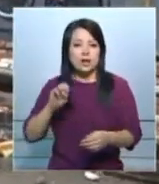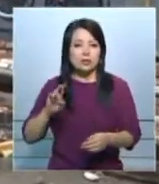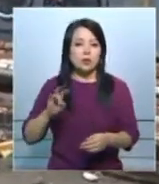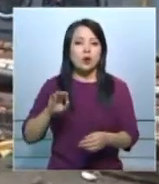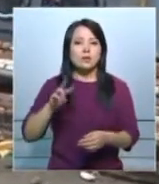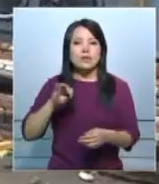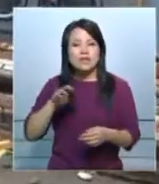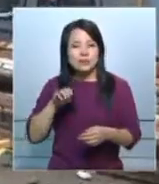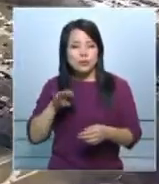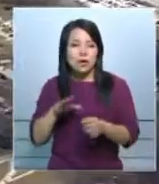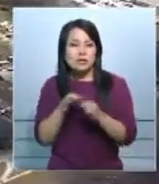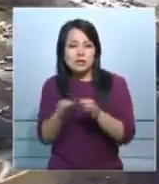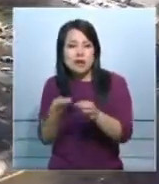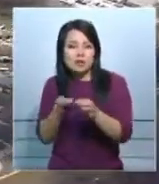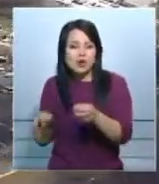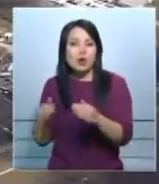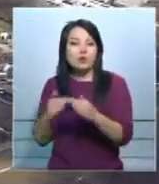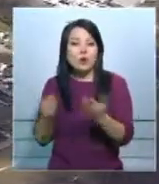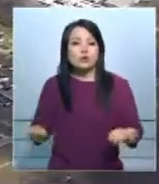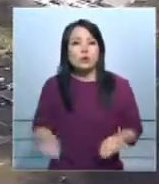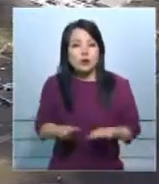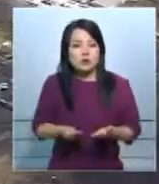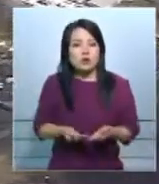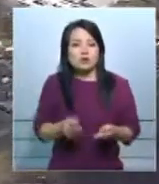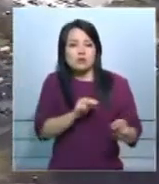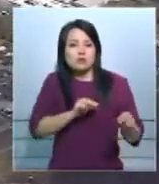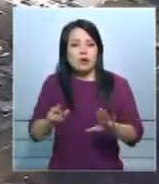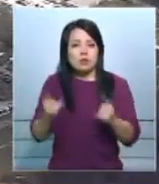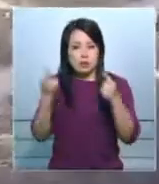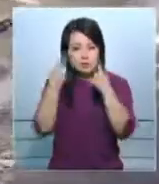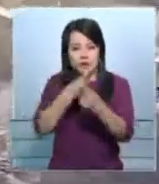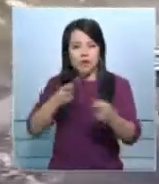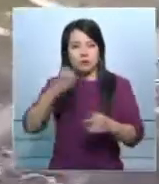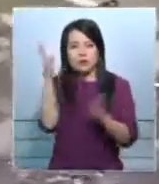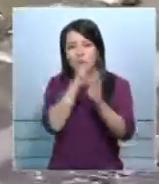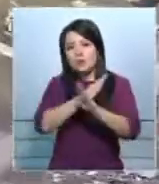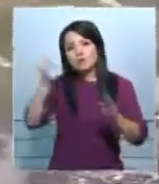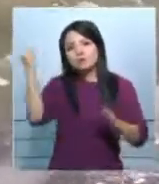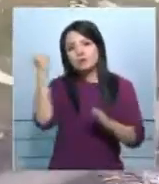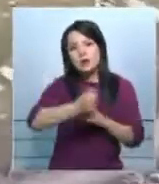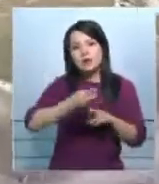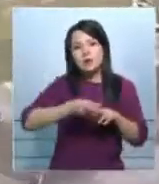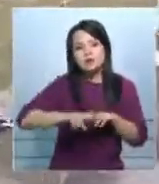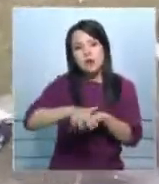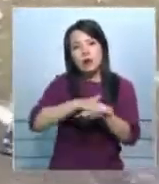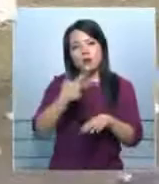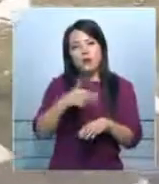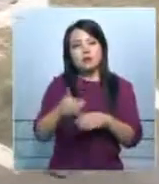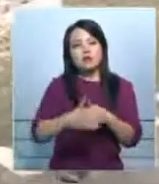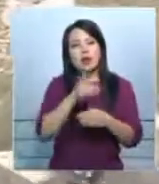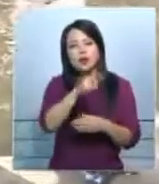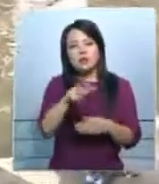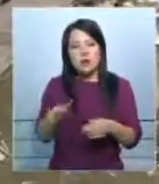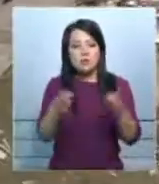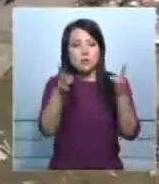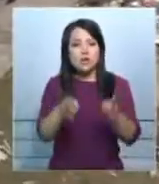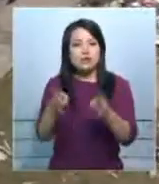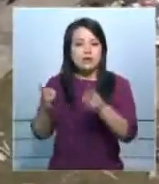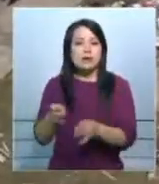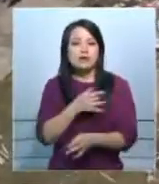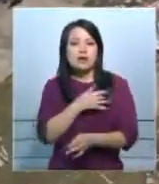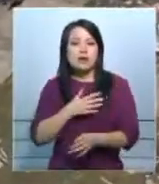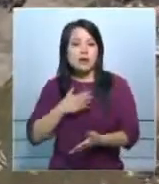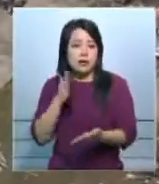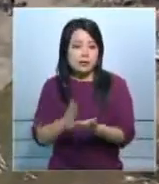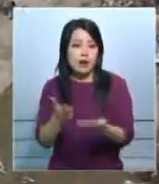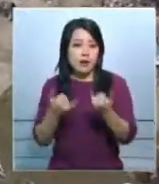Миссисипи, Алабама және Флорида тұрғындарының берекесін кетірді. Табиғаттың тосын мінезінен 30-дан астам адам жарақат алды. Оған қоса дауылды